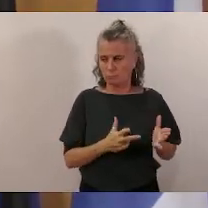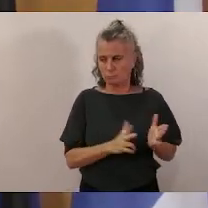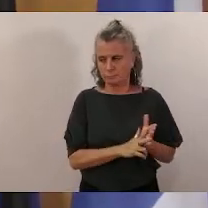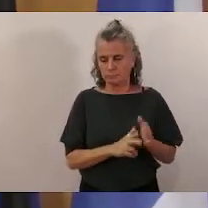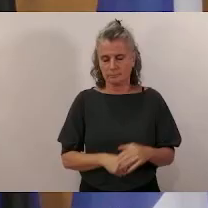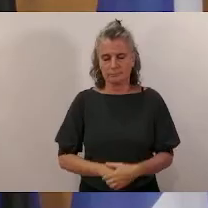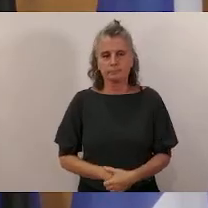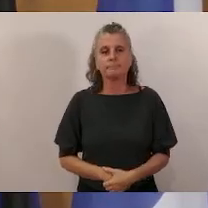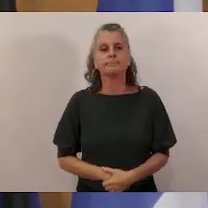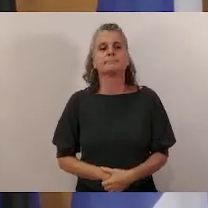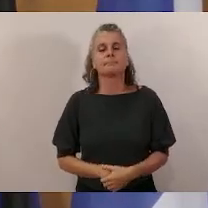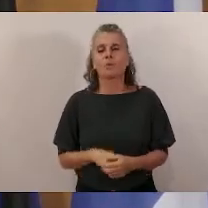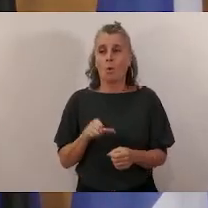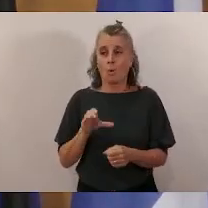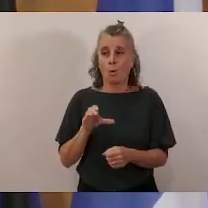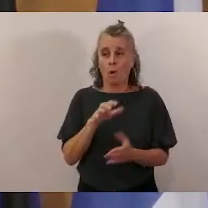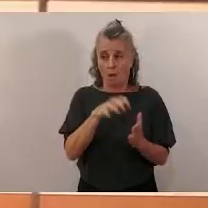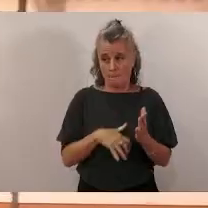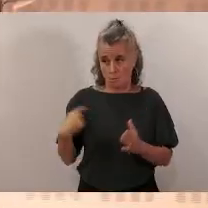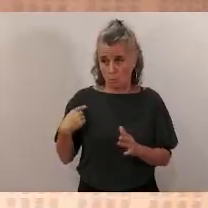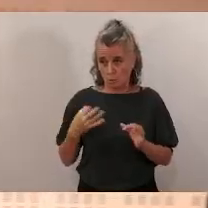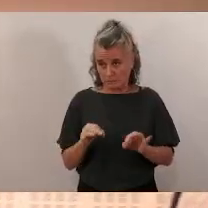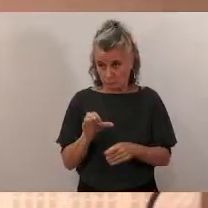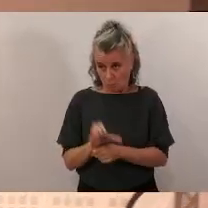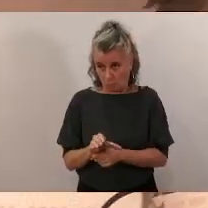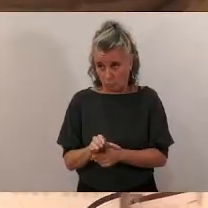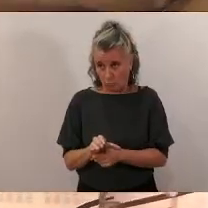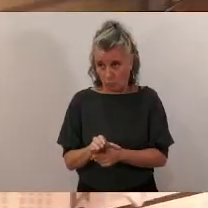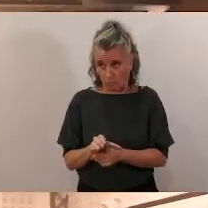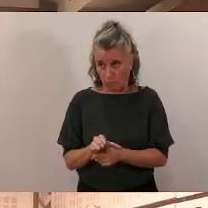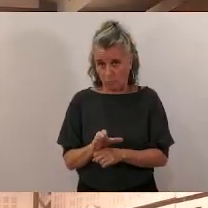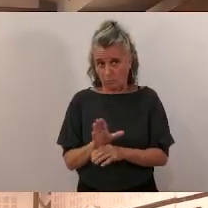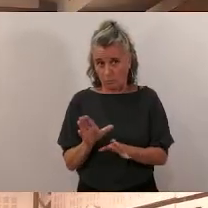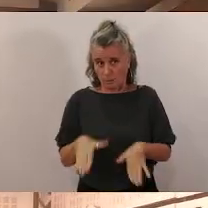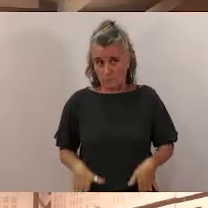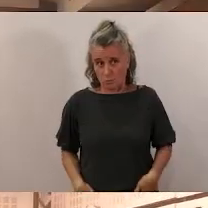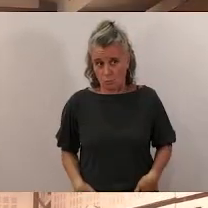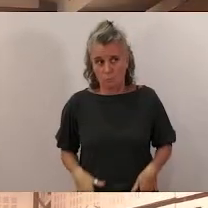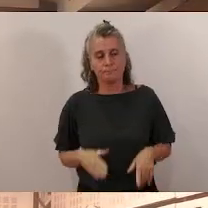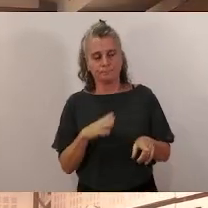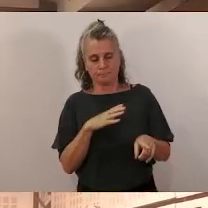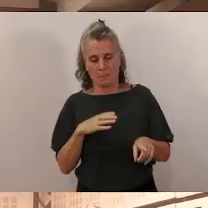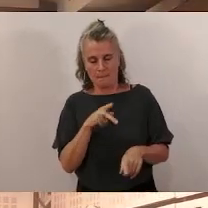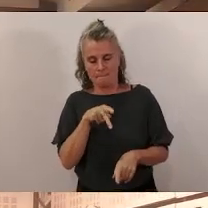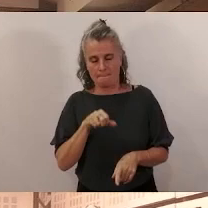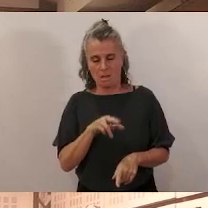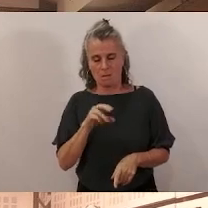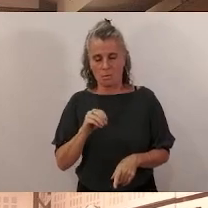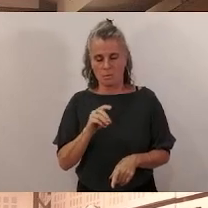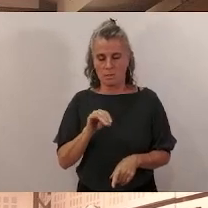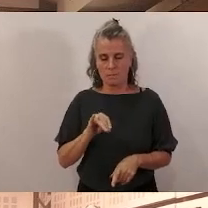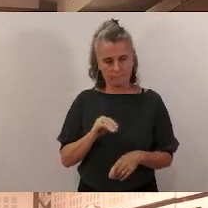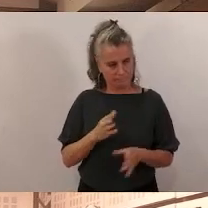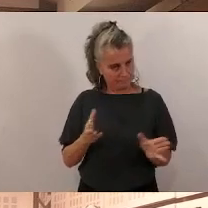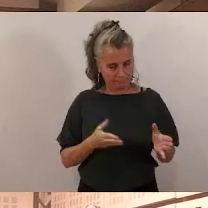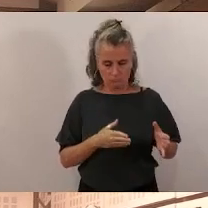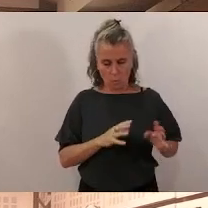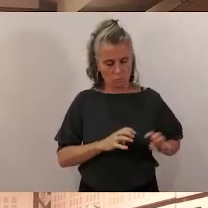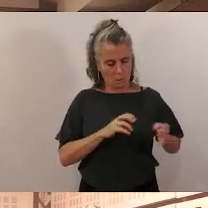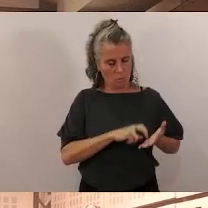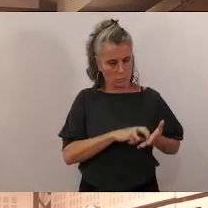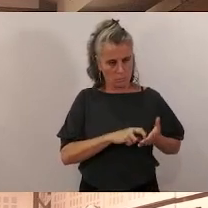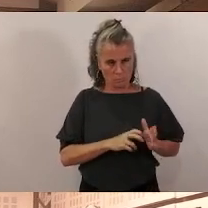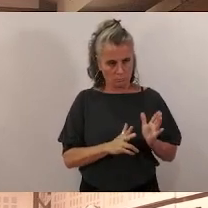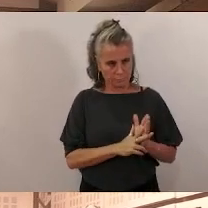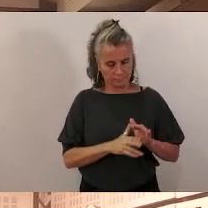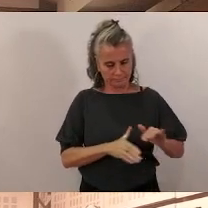a-t-il des contre ? Des abstentions ? Madame Parodi, avis favorable du Conseil. Le rapport